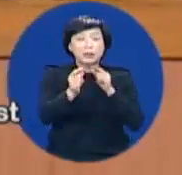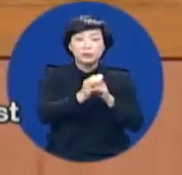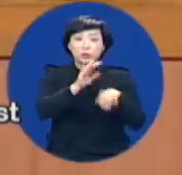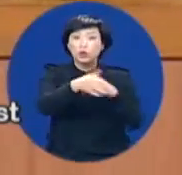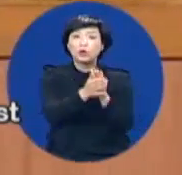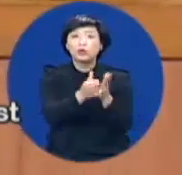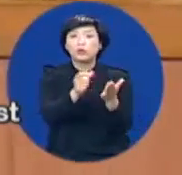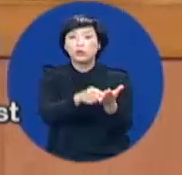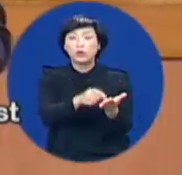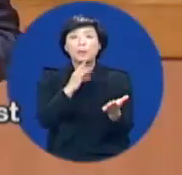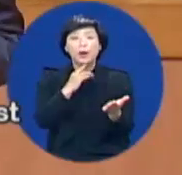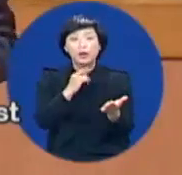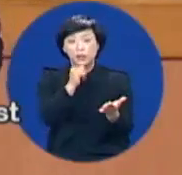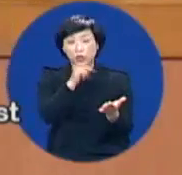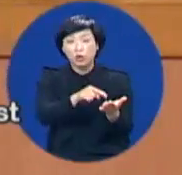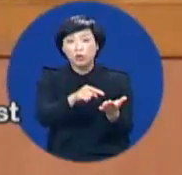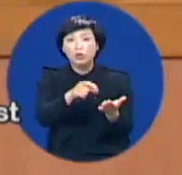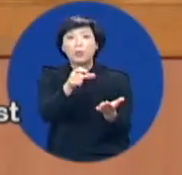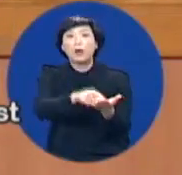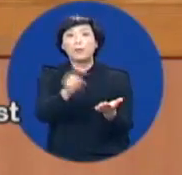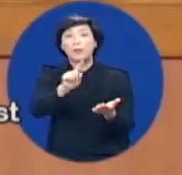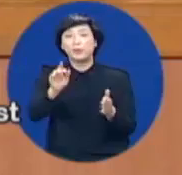말씀하셨느냐? 흙으로